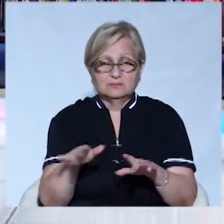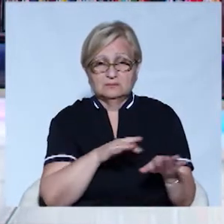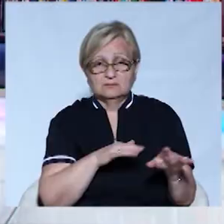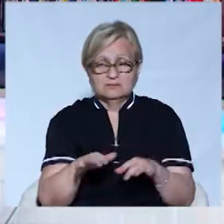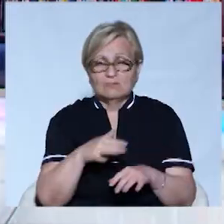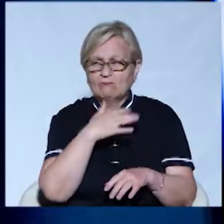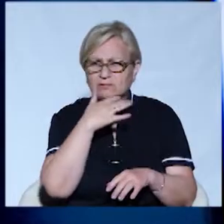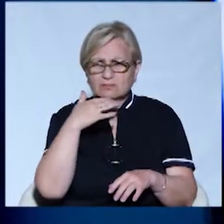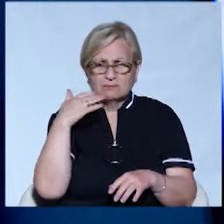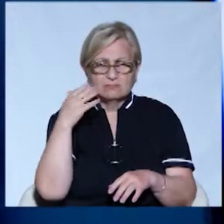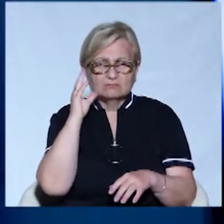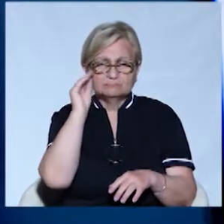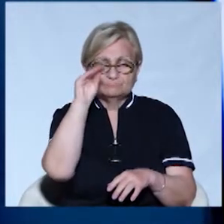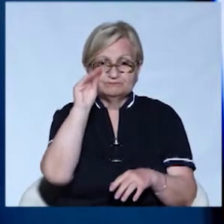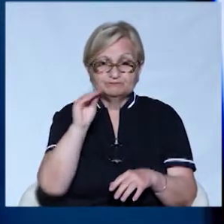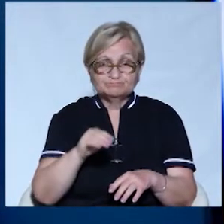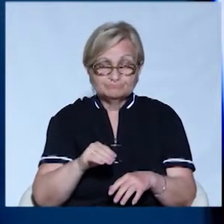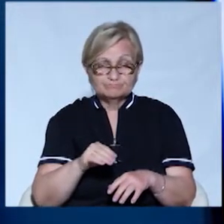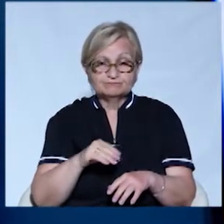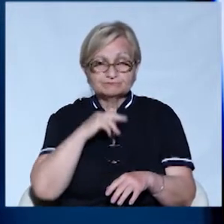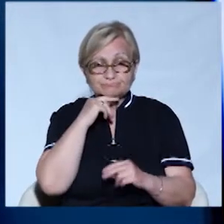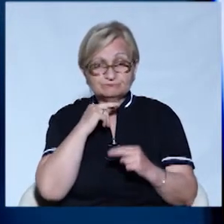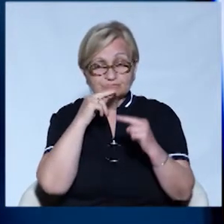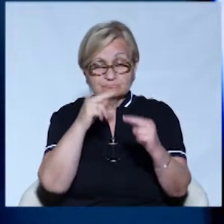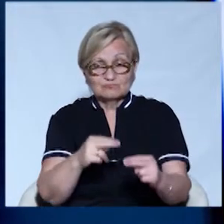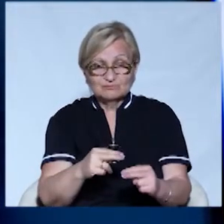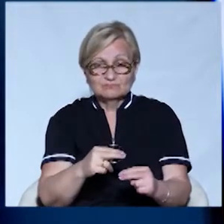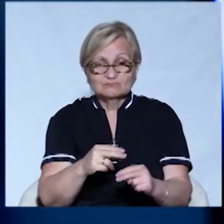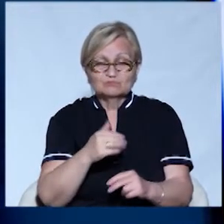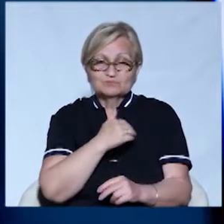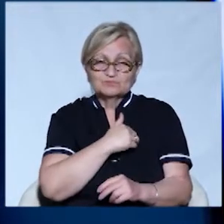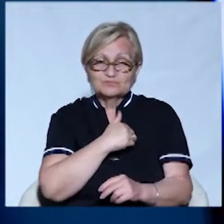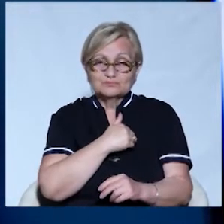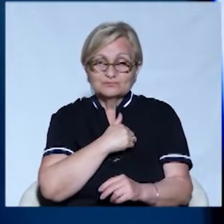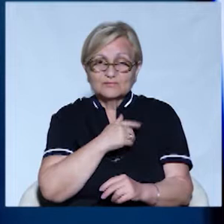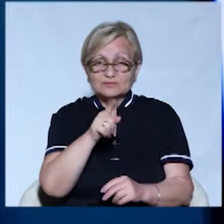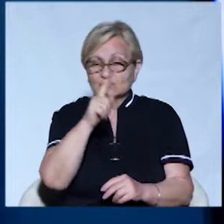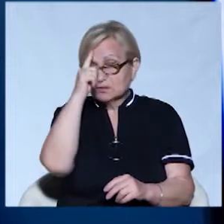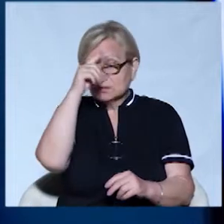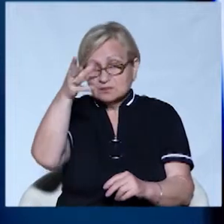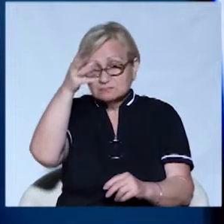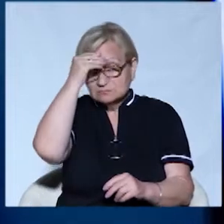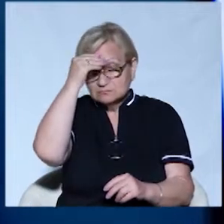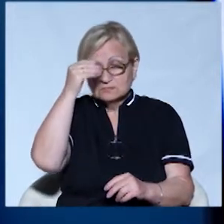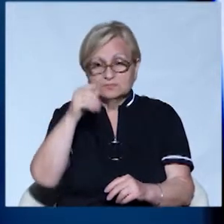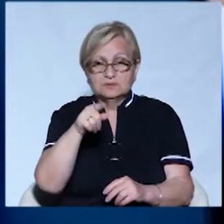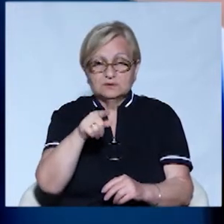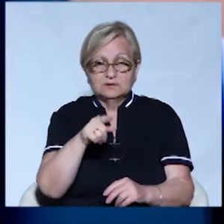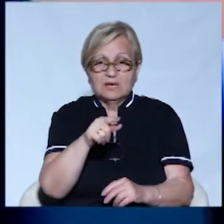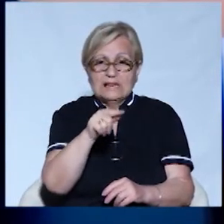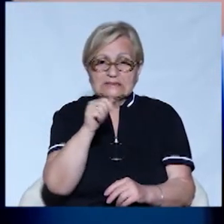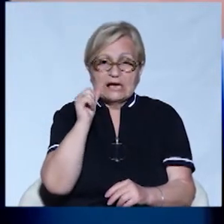მრავლობით რიცხვს ყურადღება მივაქციეთ და გვინდა რომ ეს მიღებული ცოდნა გააზრებული რომ თანი